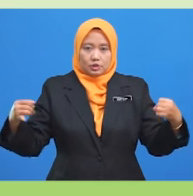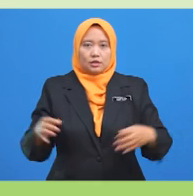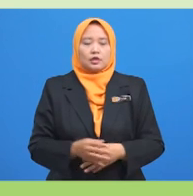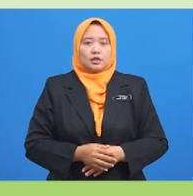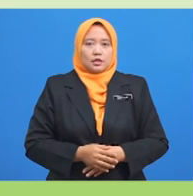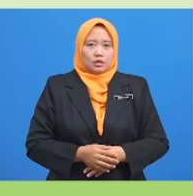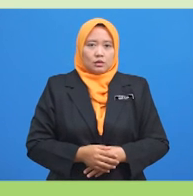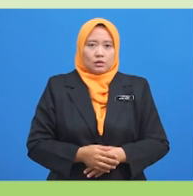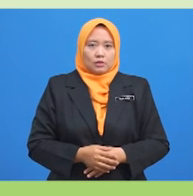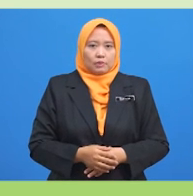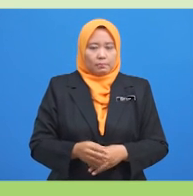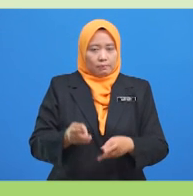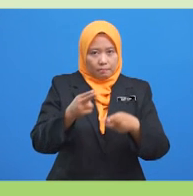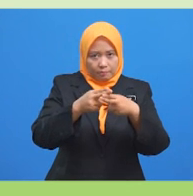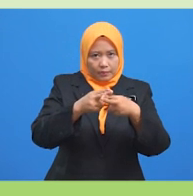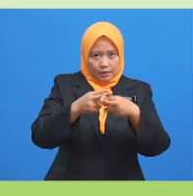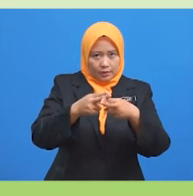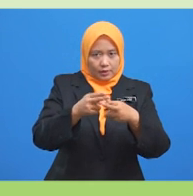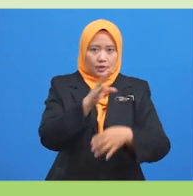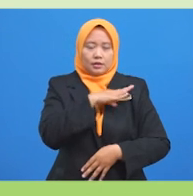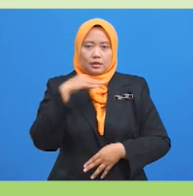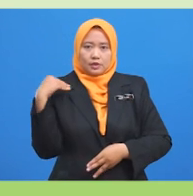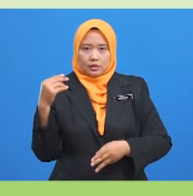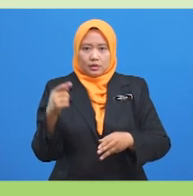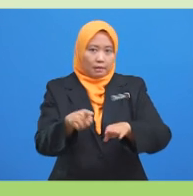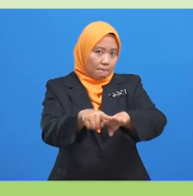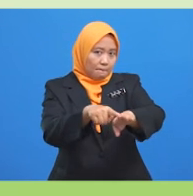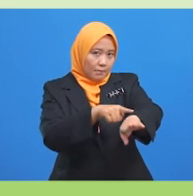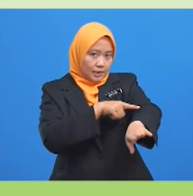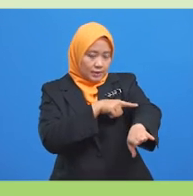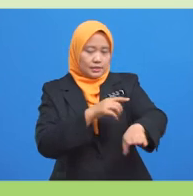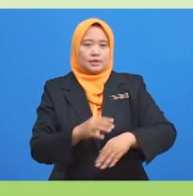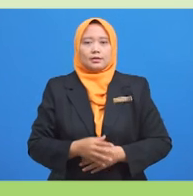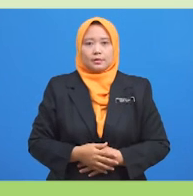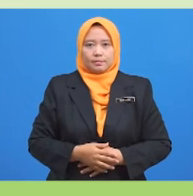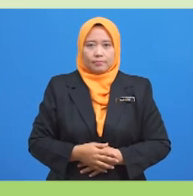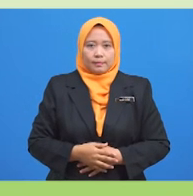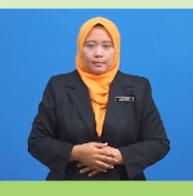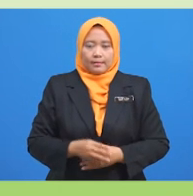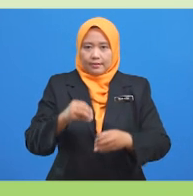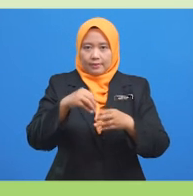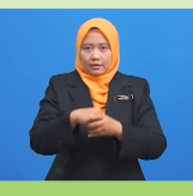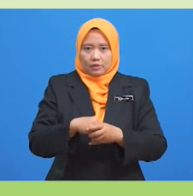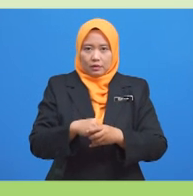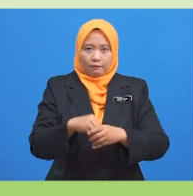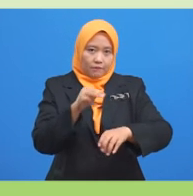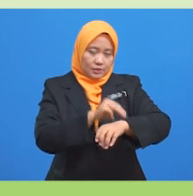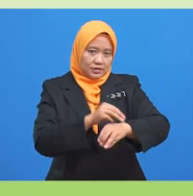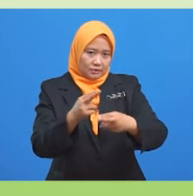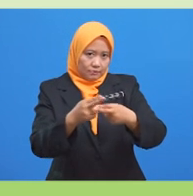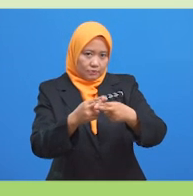pendek pengeluaran dan jangka masa panjang pengeluaran. Dalam pengeluaran jangka masa